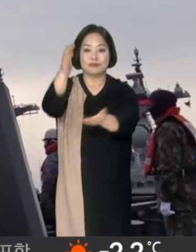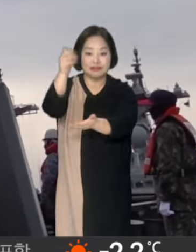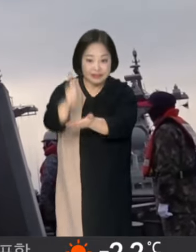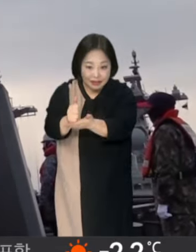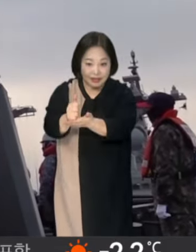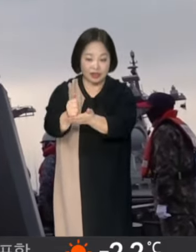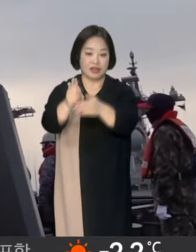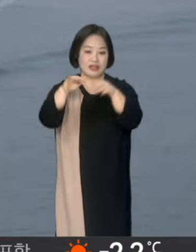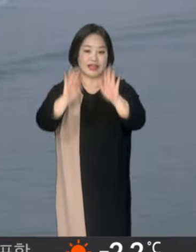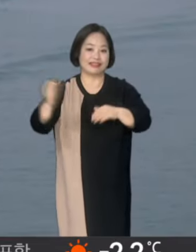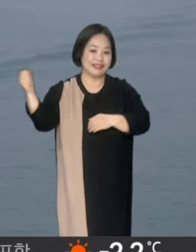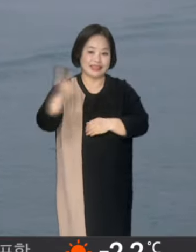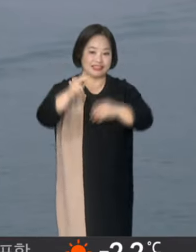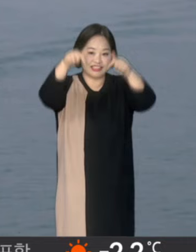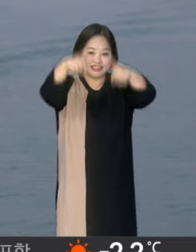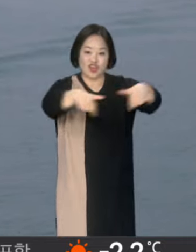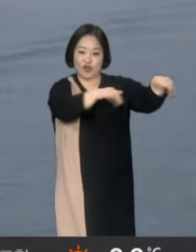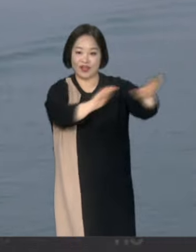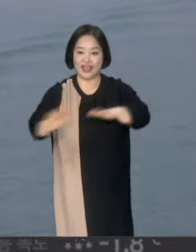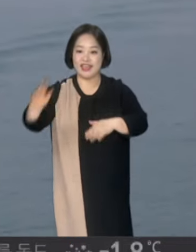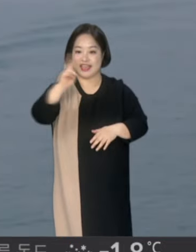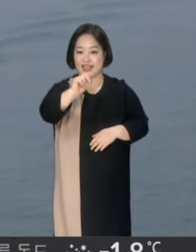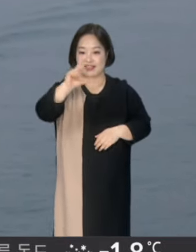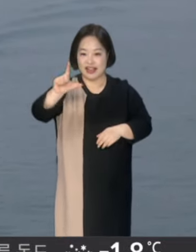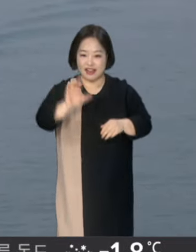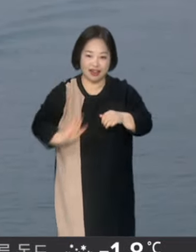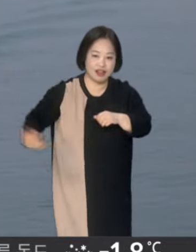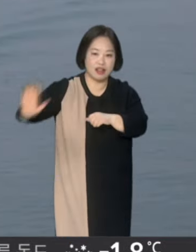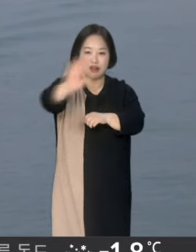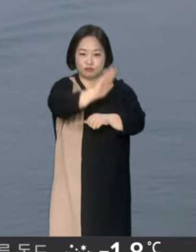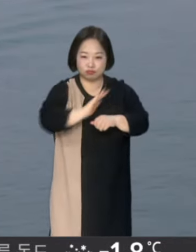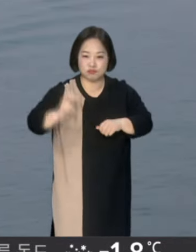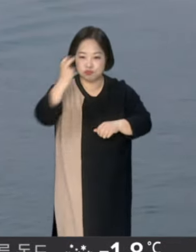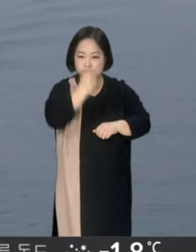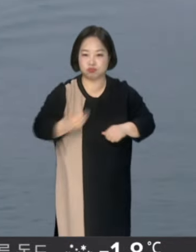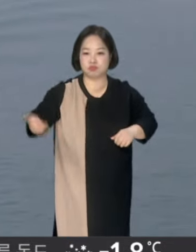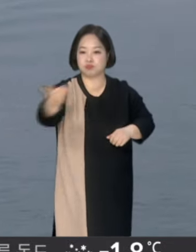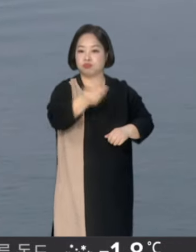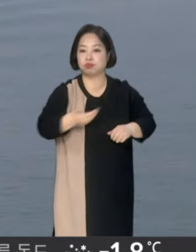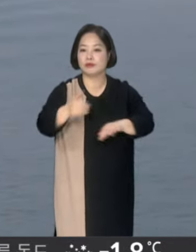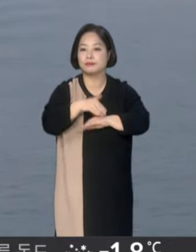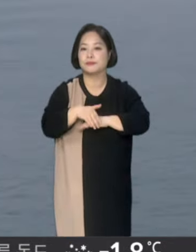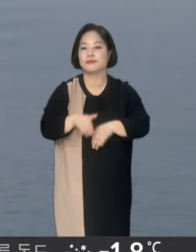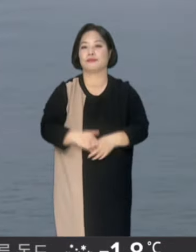천안함은 다시 서해 NLL 수호 임무에 나섭니다. 연합뉴스TV 최주원입니다.